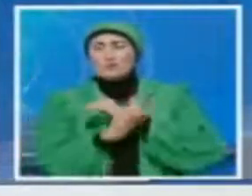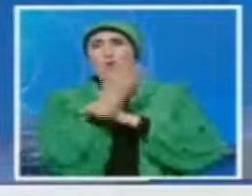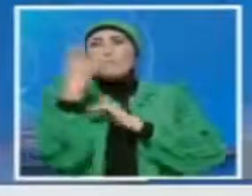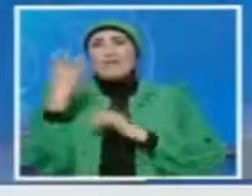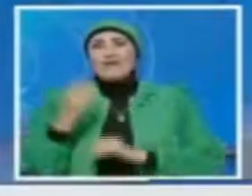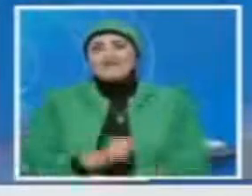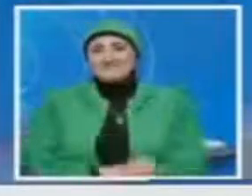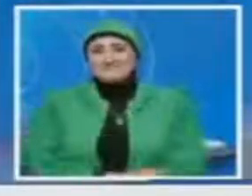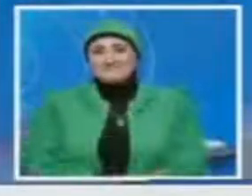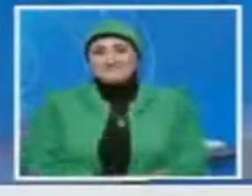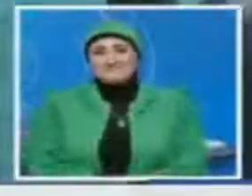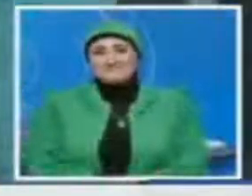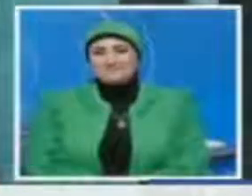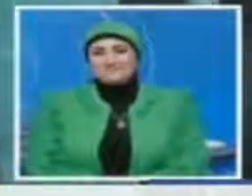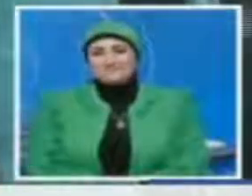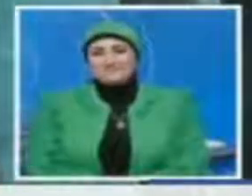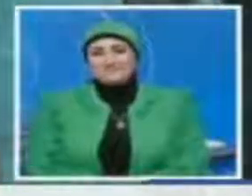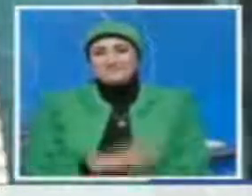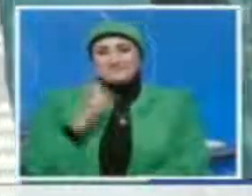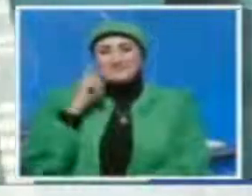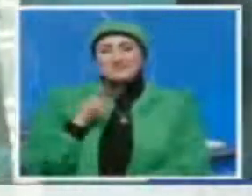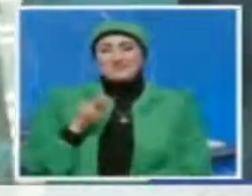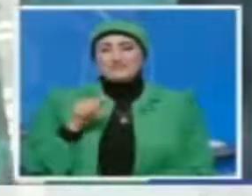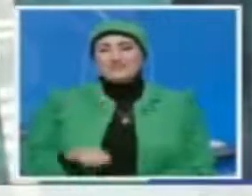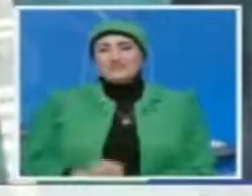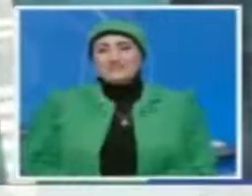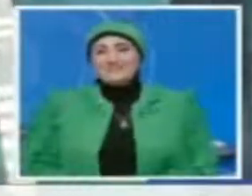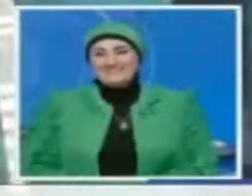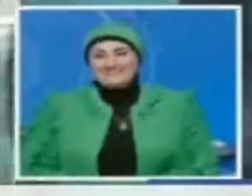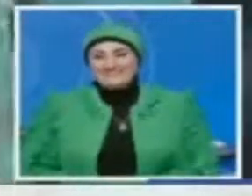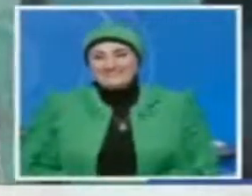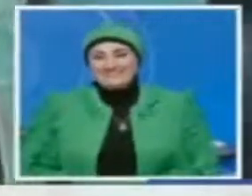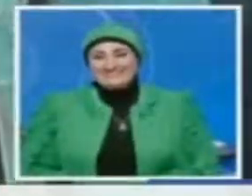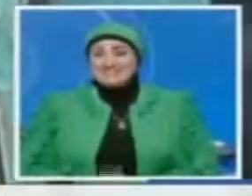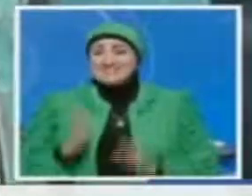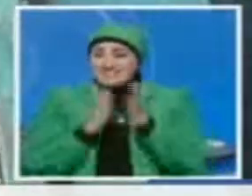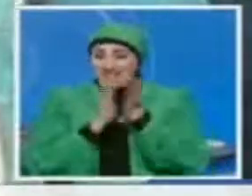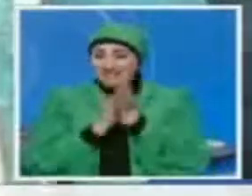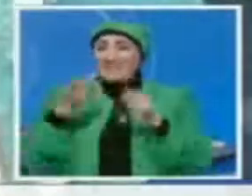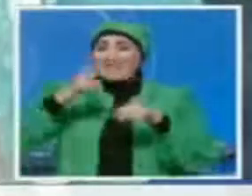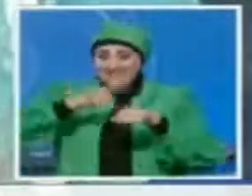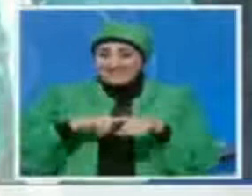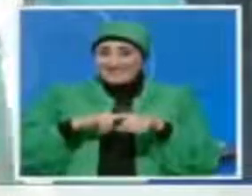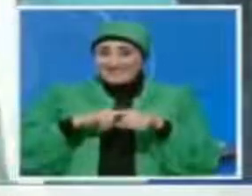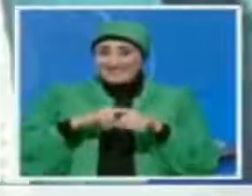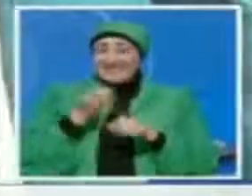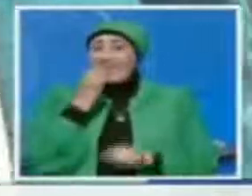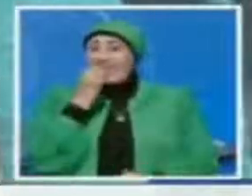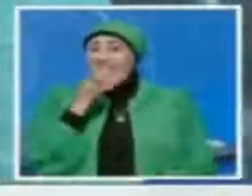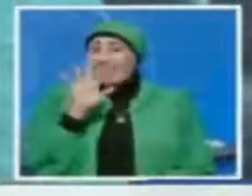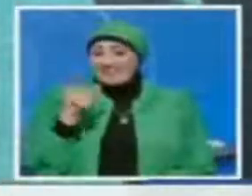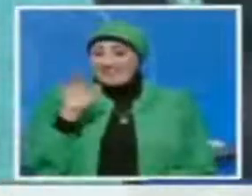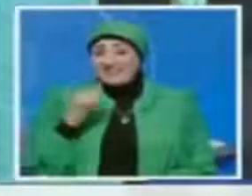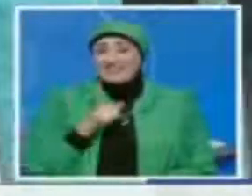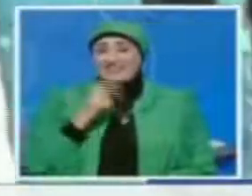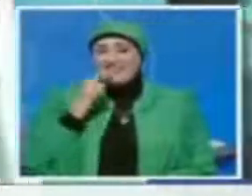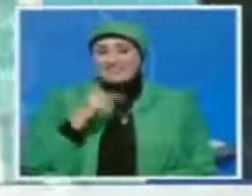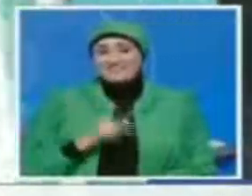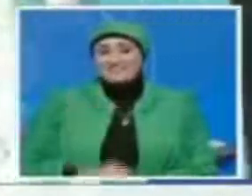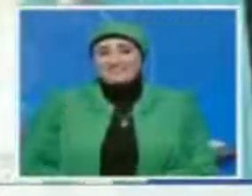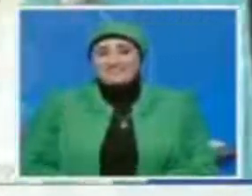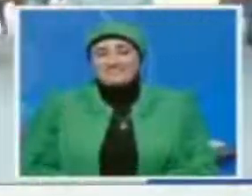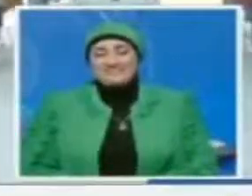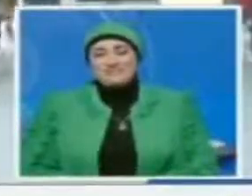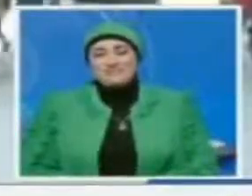الصباح. سقفة حلوة كمان سقفة جمال وهات حاجة حلوة من عندك في الهدية بتاعتي ايه تهزلوا